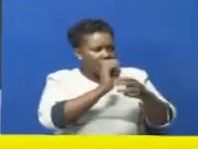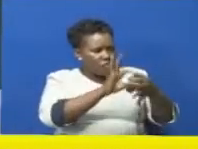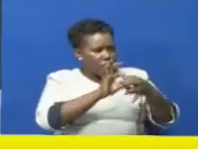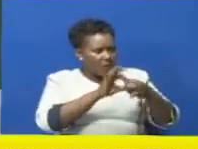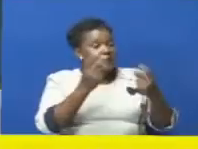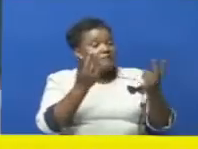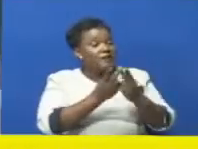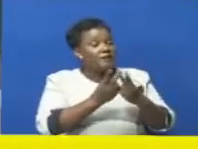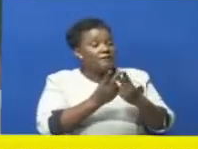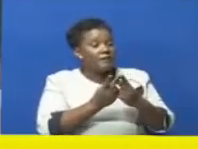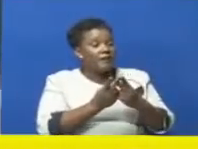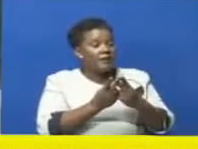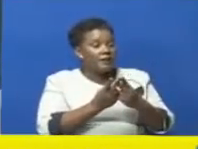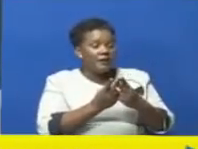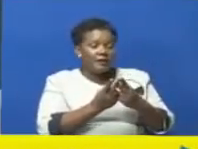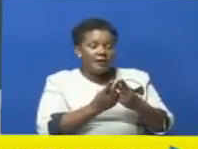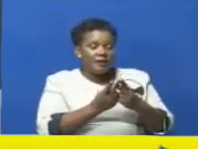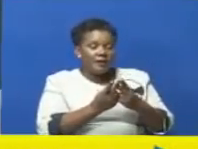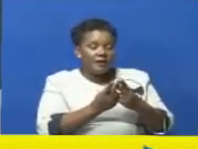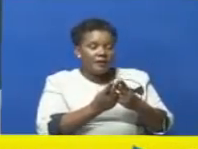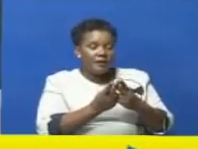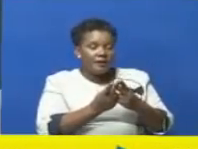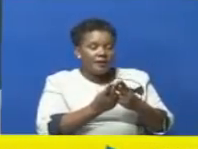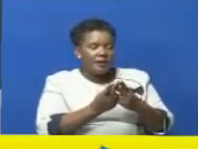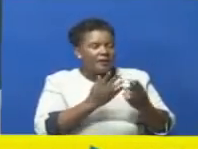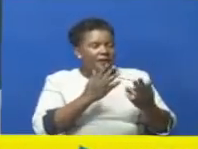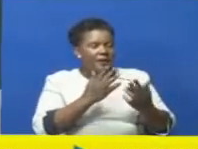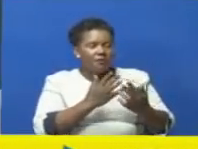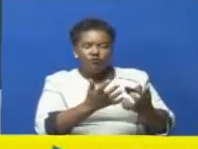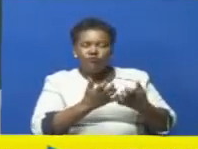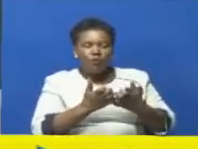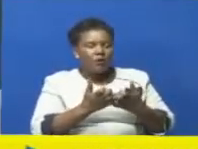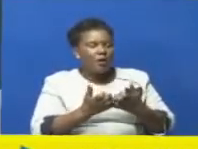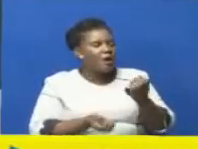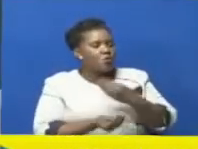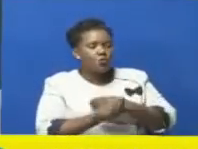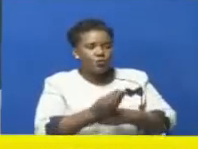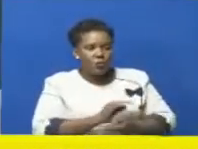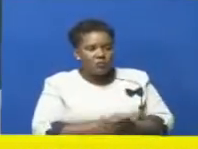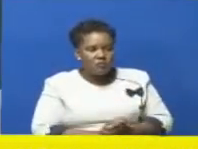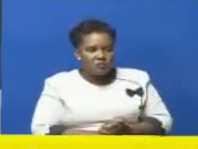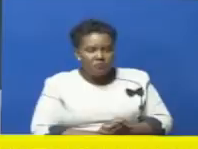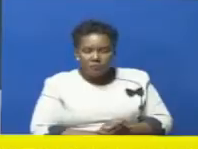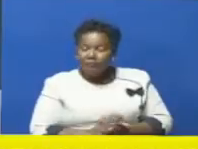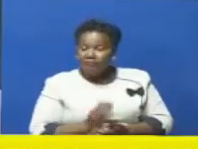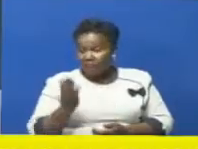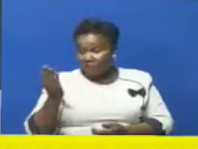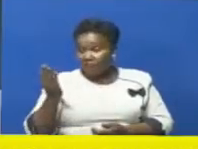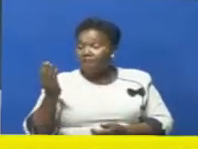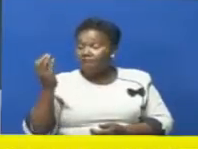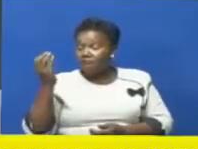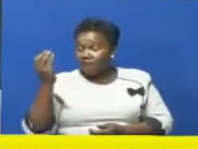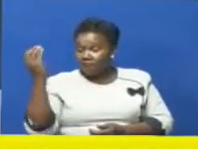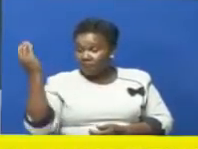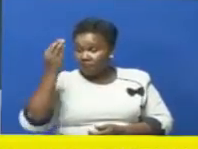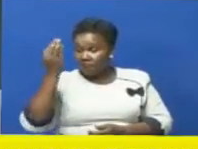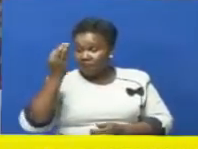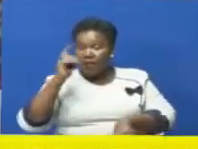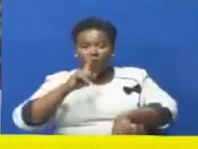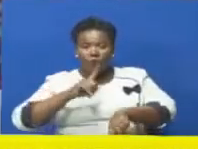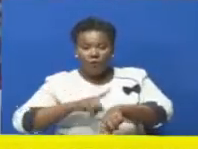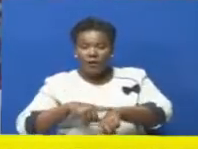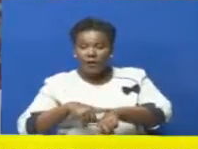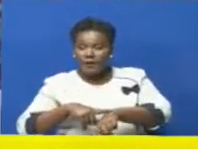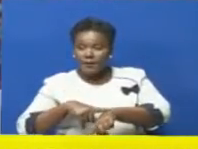ili kuleta tija katika utendaji kazi. Dr. Kijazi ametoa wito huo mkoani Arusha wakati akifungua mafunzo ya watumishi wapya